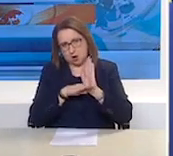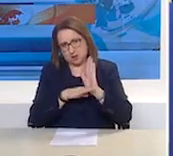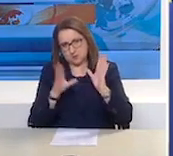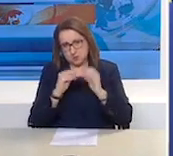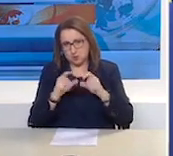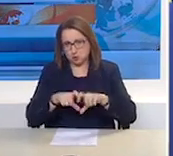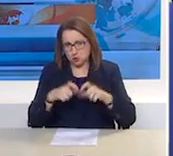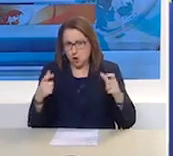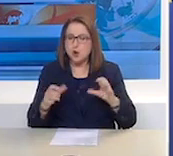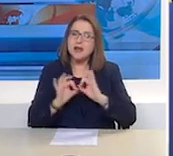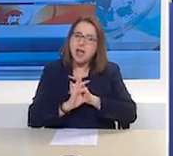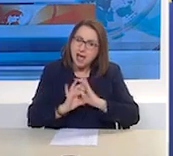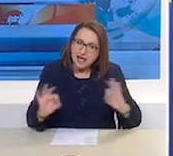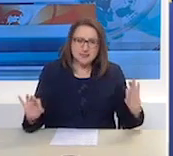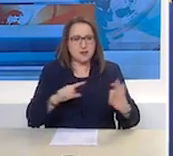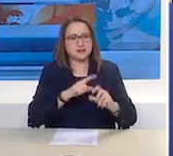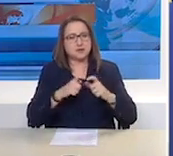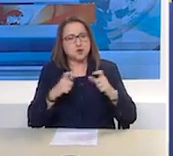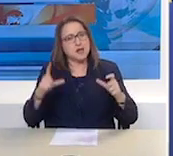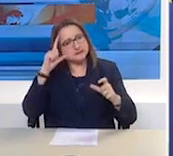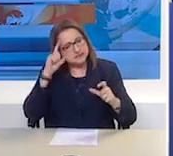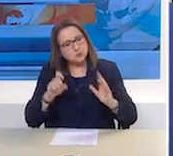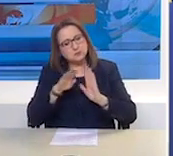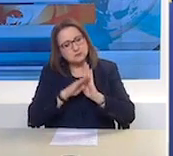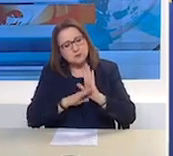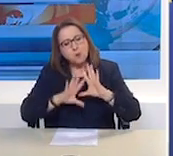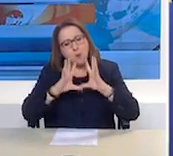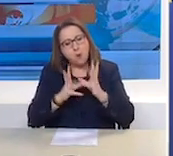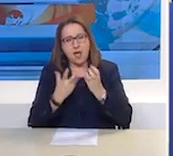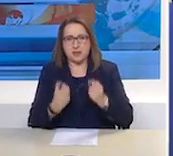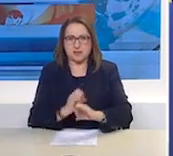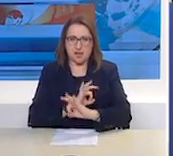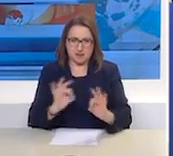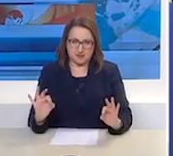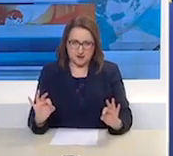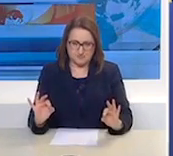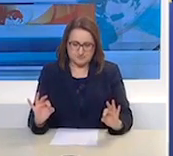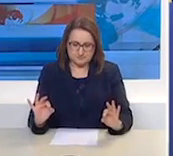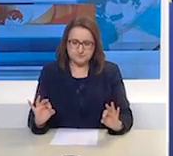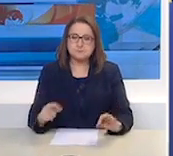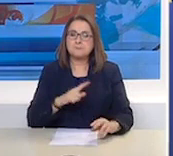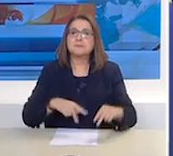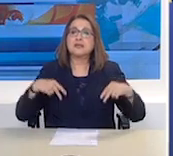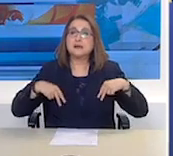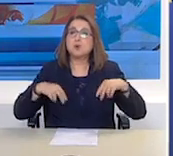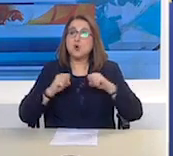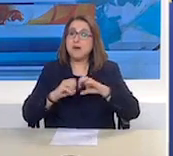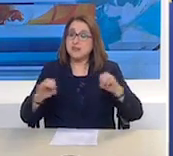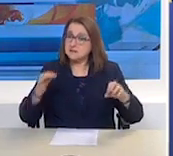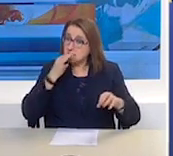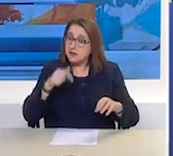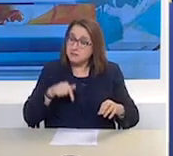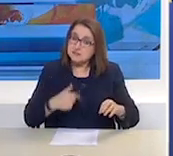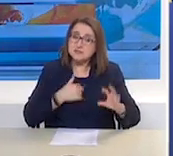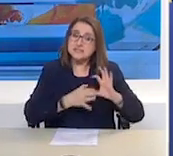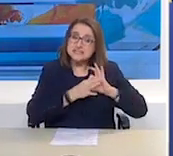σχολεία είναι έτοιμα να υποδεχθούν ξανά τα παιδιά μας και να γεμίσουν τις φωνές τους. Όπως ανακοινώθηκε από το Υπουργείο Παιδείας, συνεχίζει να